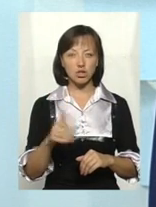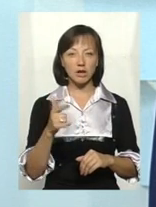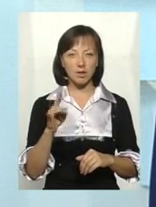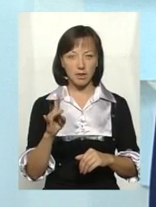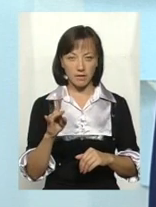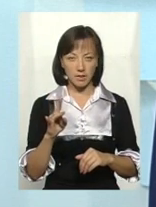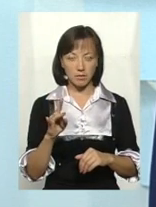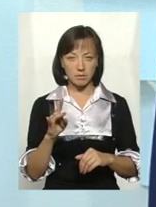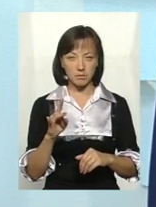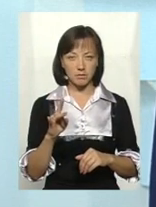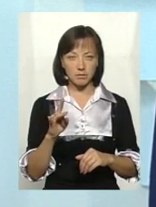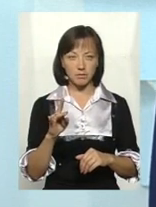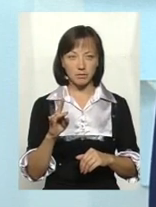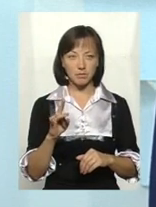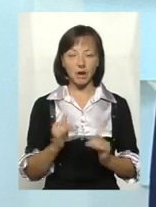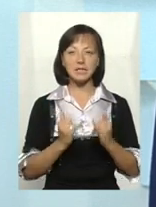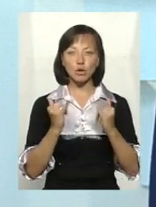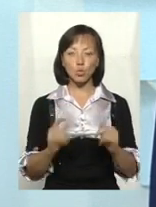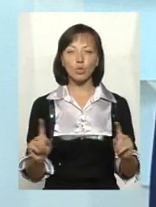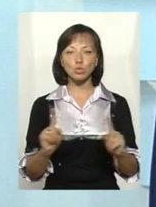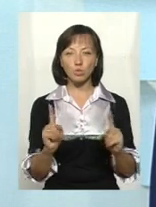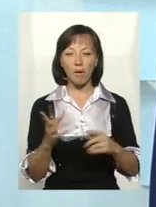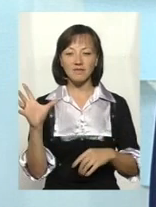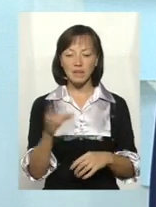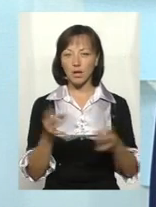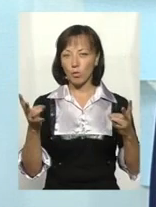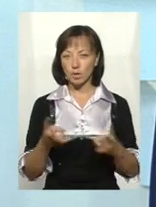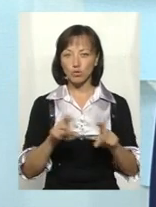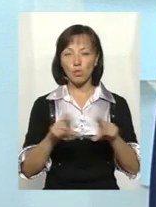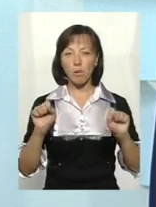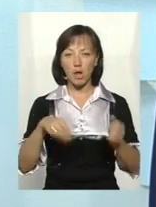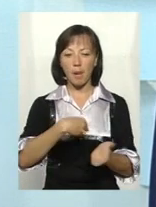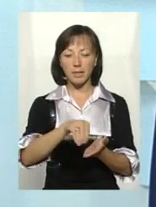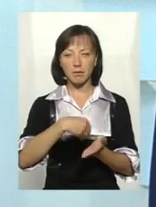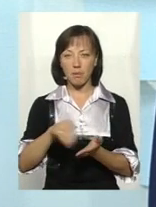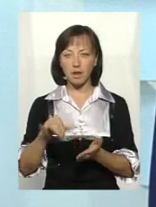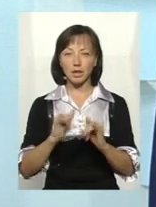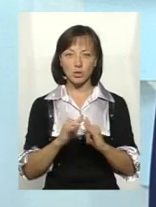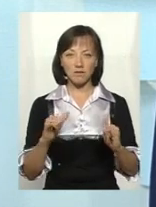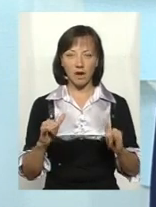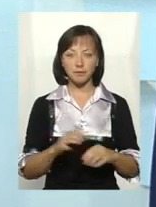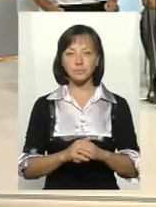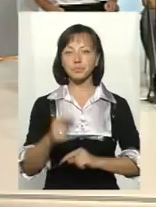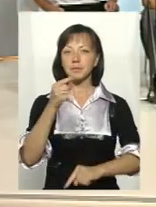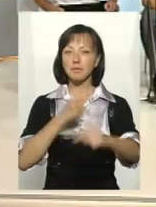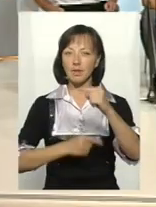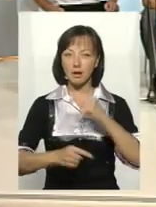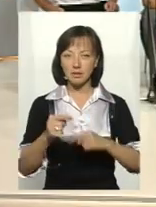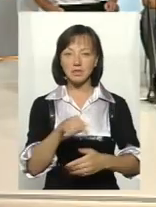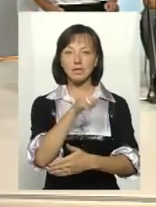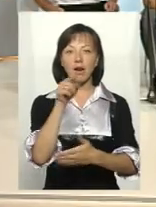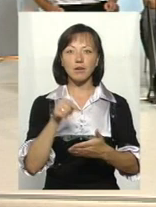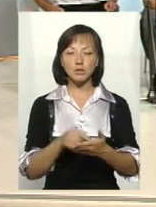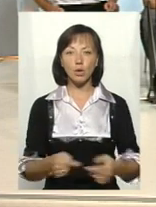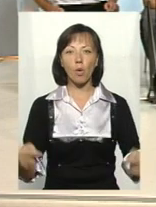150 тисяч гривень для того, щоб все необхідне школа могла придбати і розвиватися. Повертаюся тобто, до запитання. Я хочу